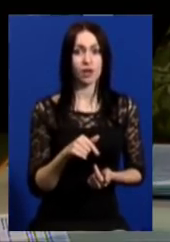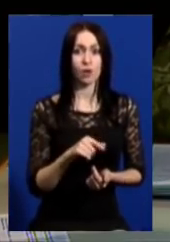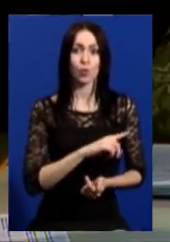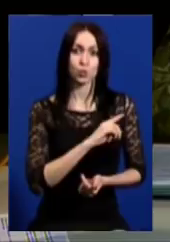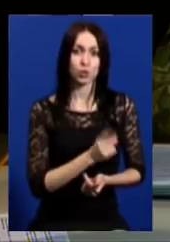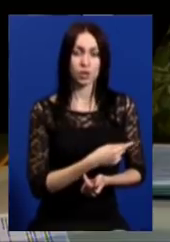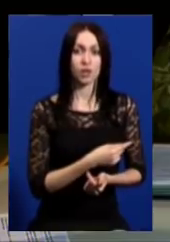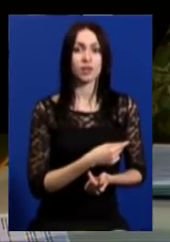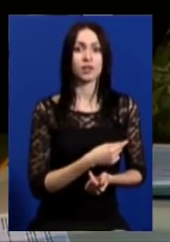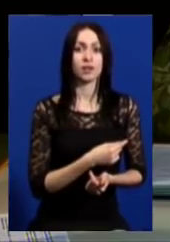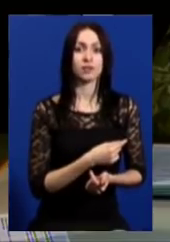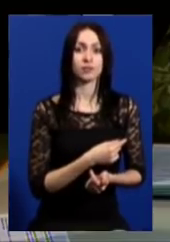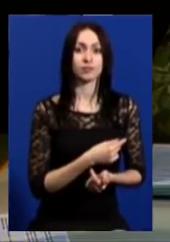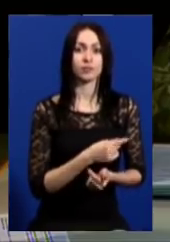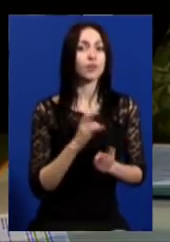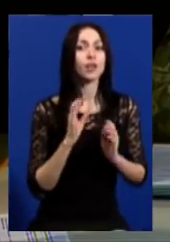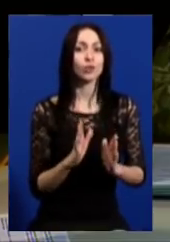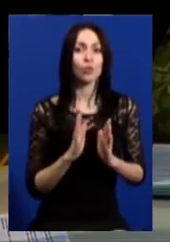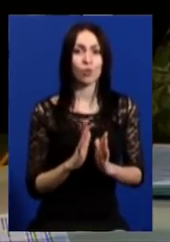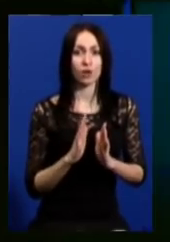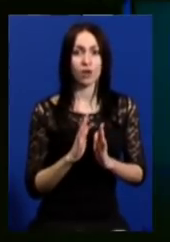посилення стосується не тільки